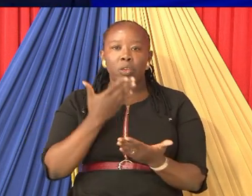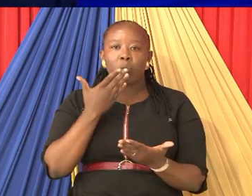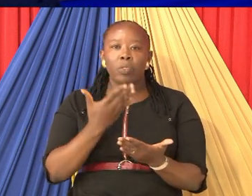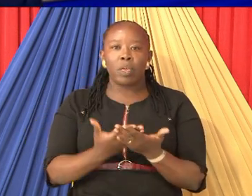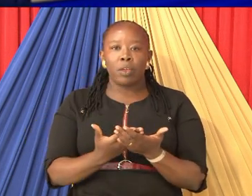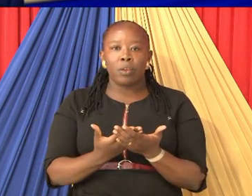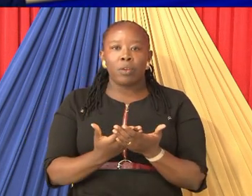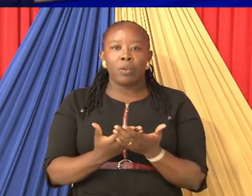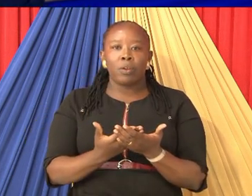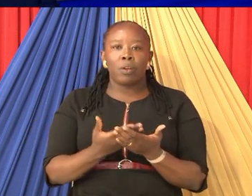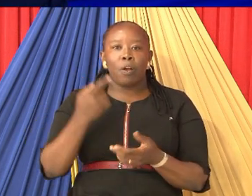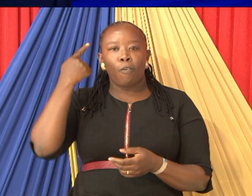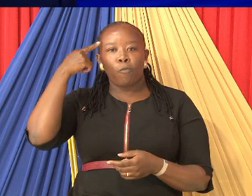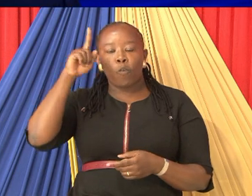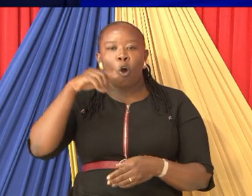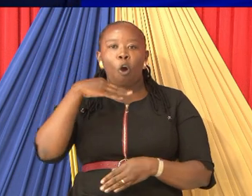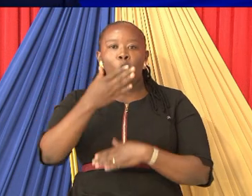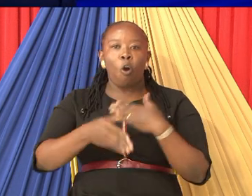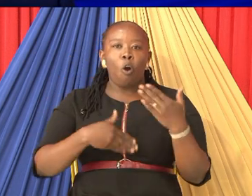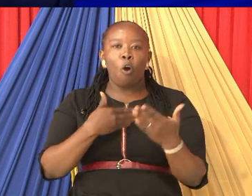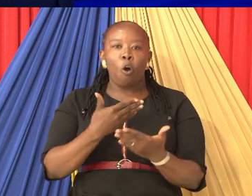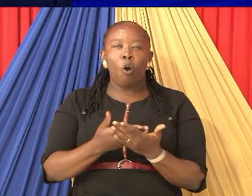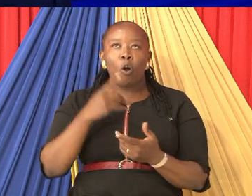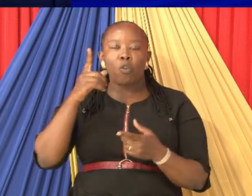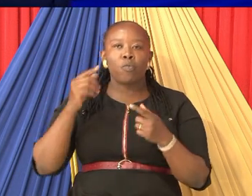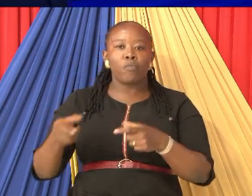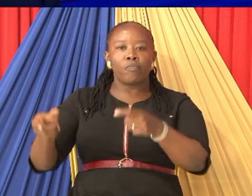kwa sababu ya mambo mengi Mungu wewe umetupea.